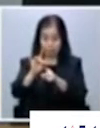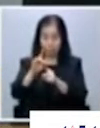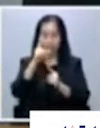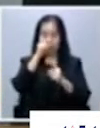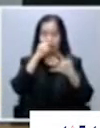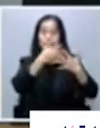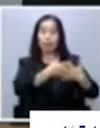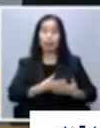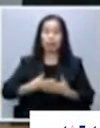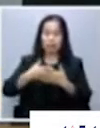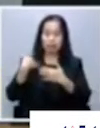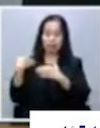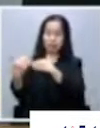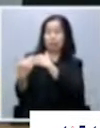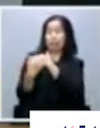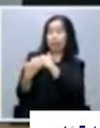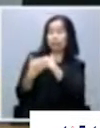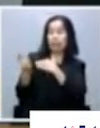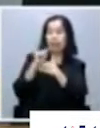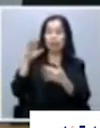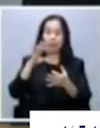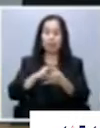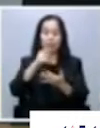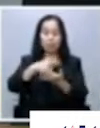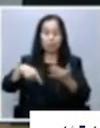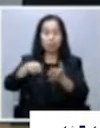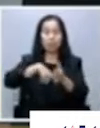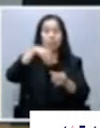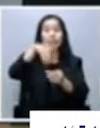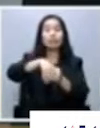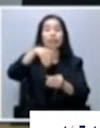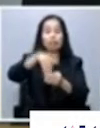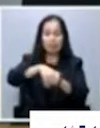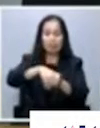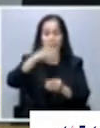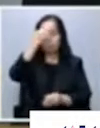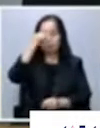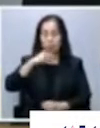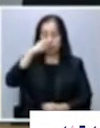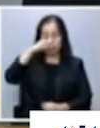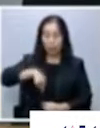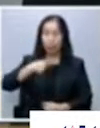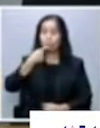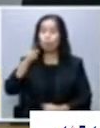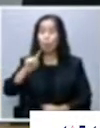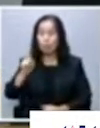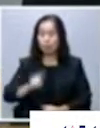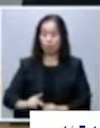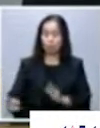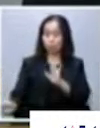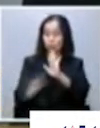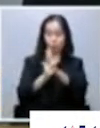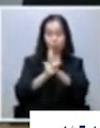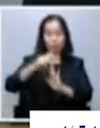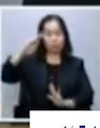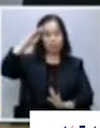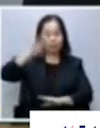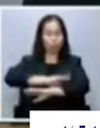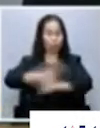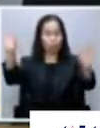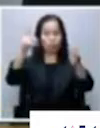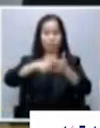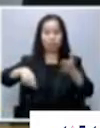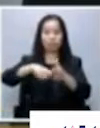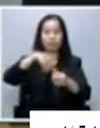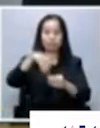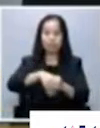ริกาท้วงติงเรื่องของการเลื่อนเลือกตั้งจี้ไทยบอกว่ากฎอัยการศึกต้องยกเลิกไปตอบบอกว่า ที่จริ